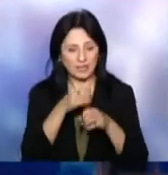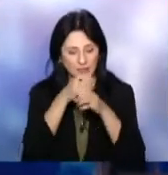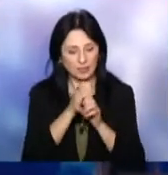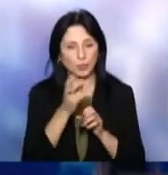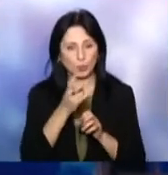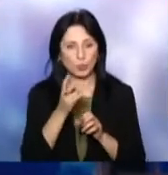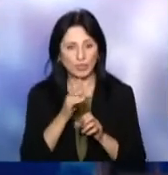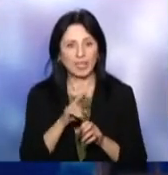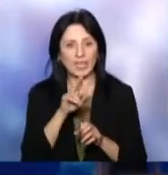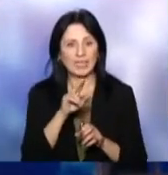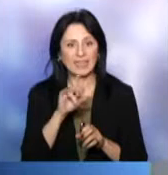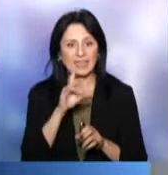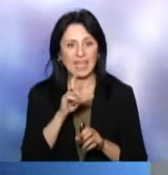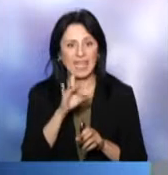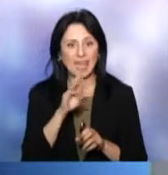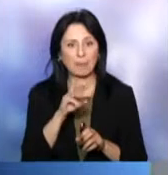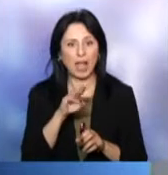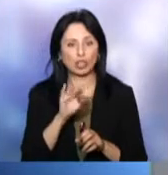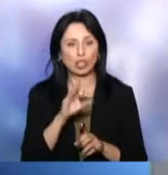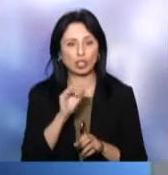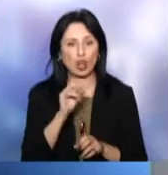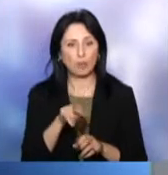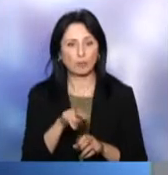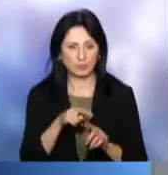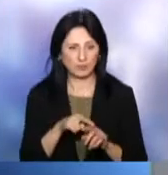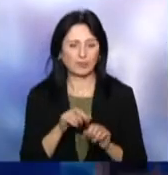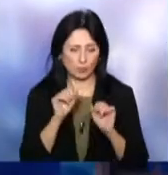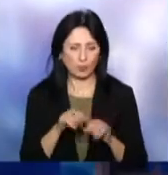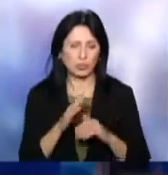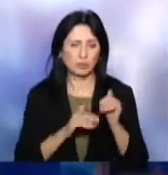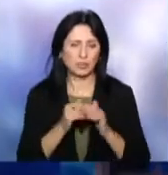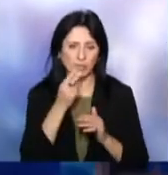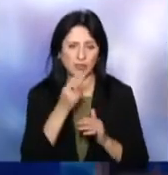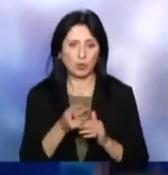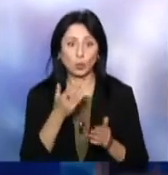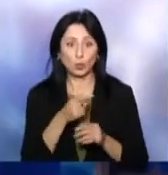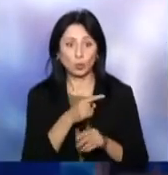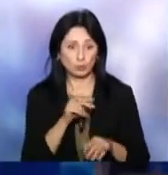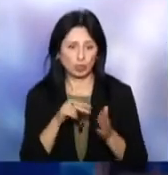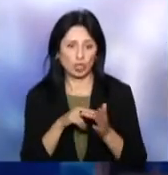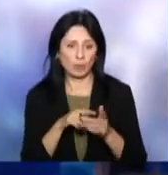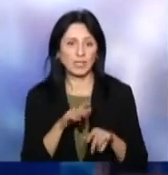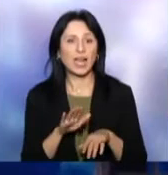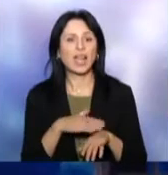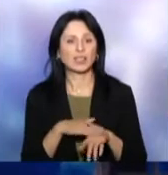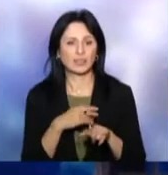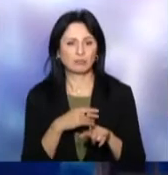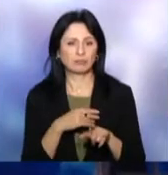ეს და დერმატოსკოპით გაზიგავთ. ეს უნდა ნახოს სპეციალისტმა და თუ მან შეაფასა რომ ეს